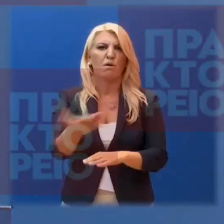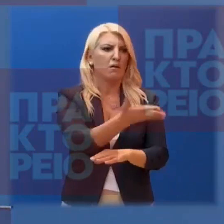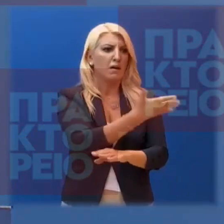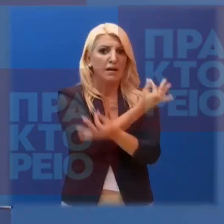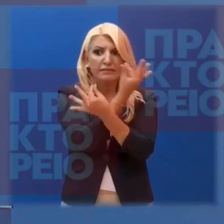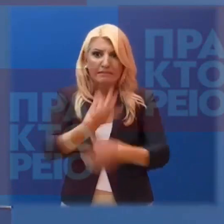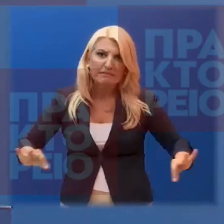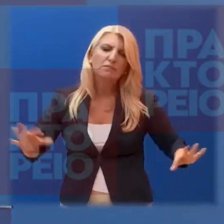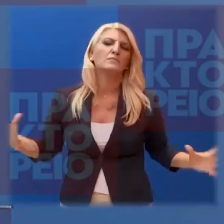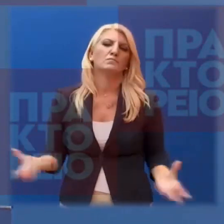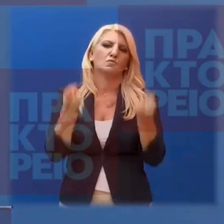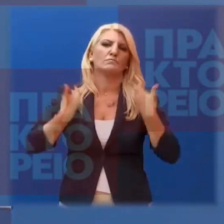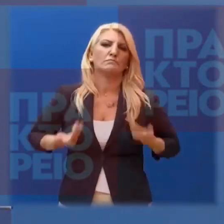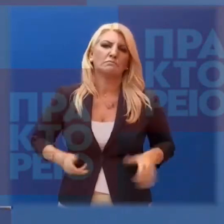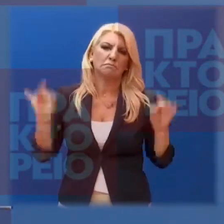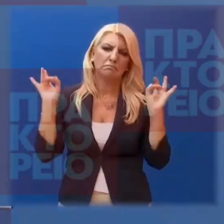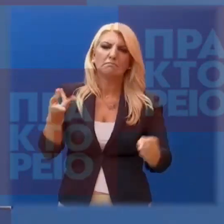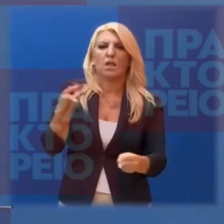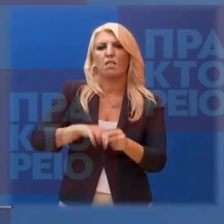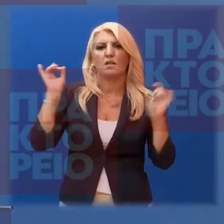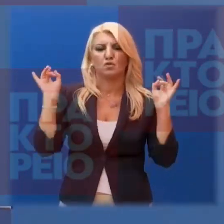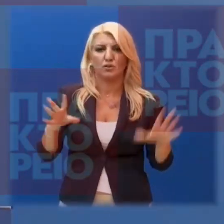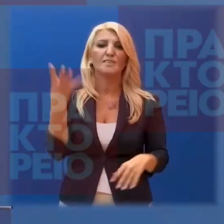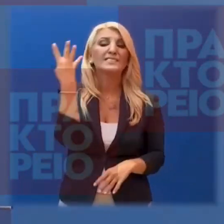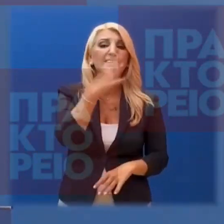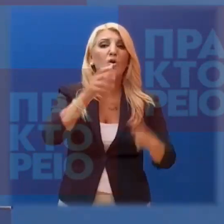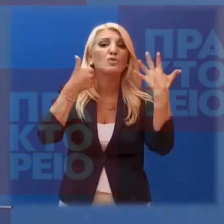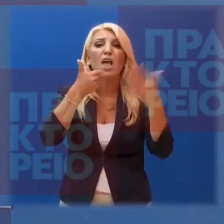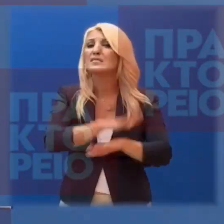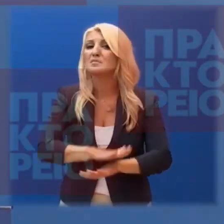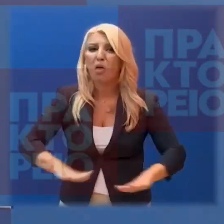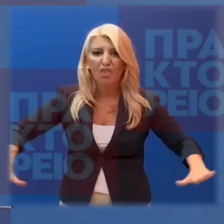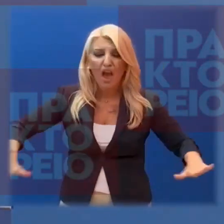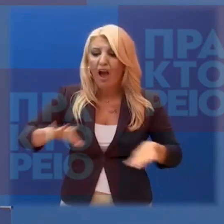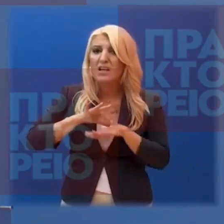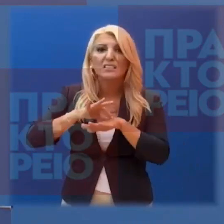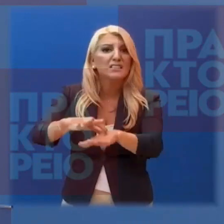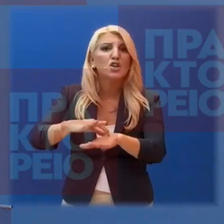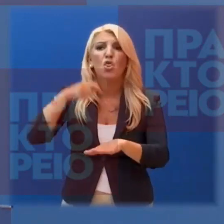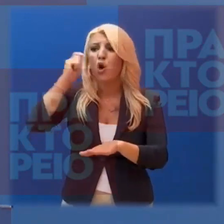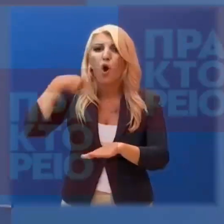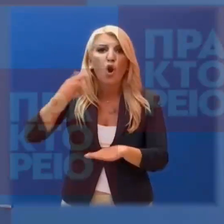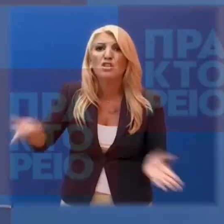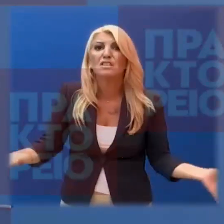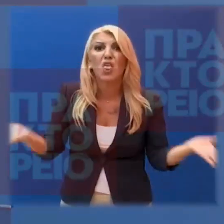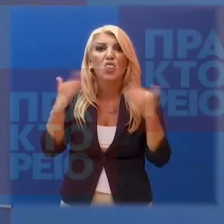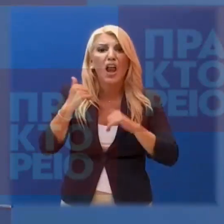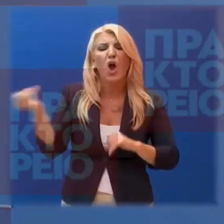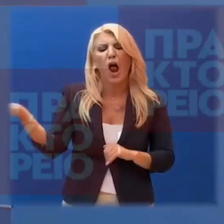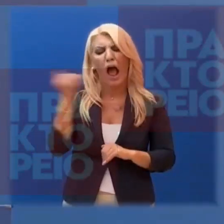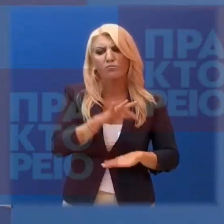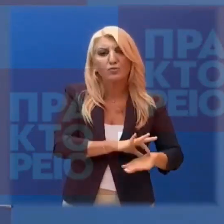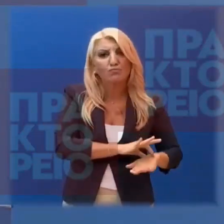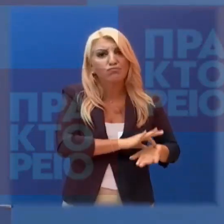406 ασυνόδευτα ανήλικα παιδιά μεταφέρθηκαν εκτός Λέσβου σε 3 διαφορετικές αποστολές, με την τελευταία αποστολή αποτελούμενη